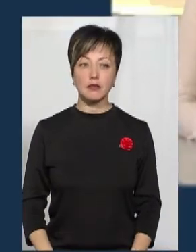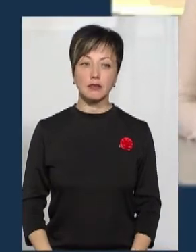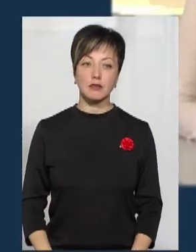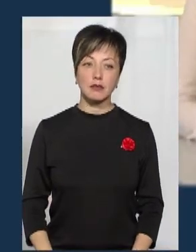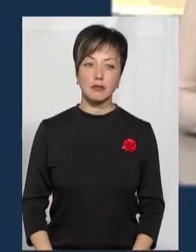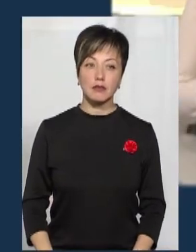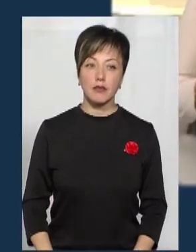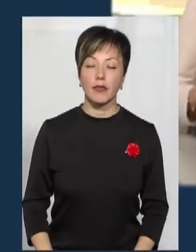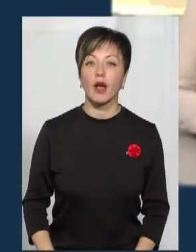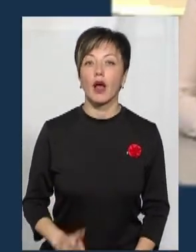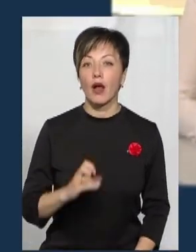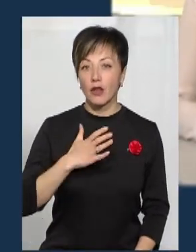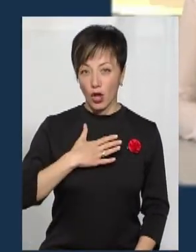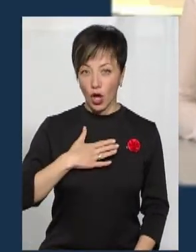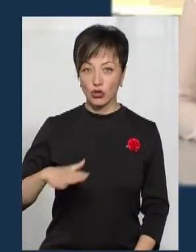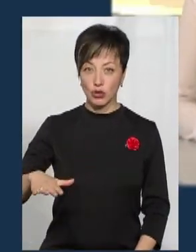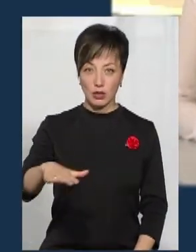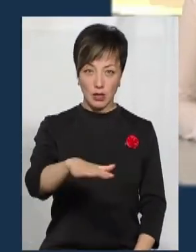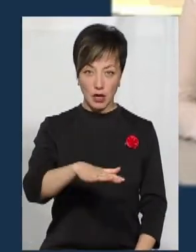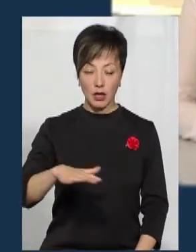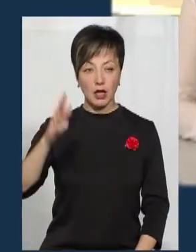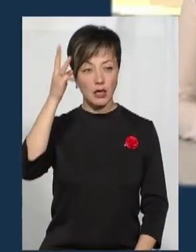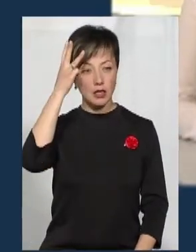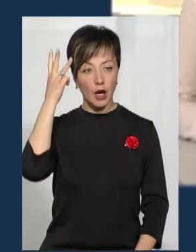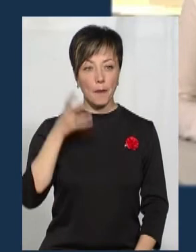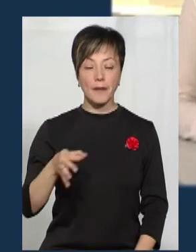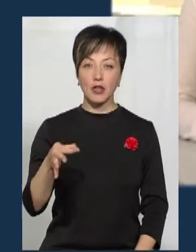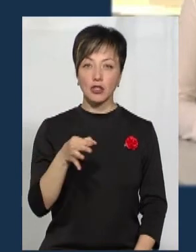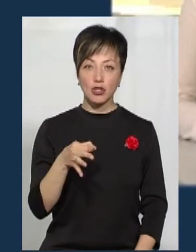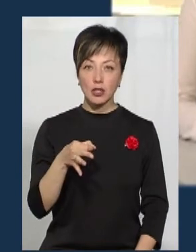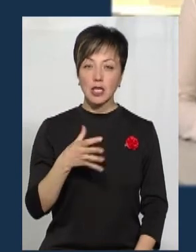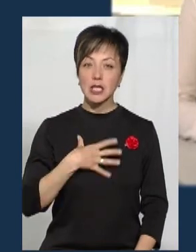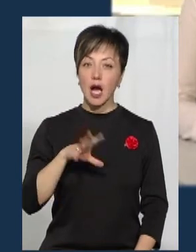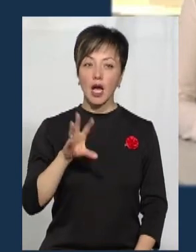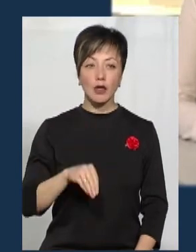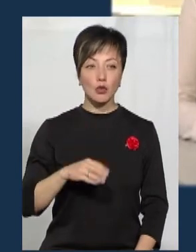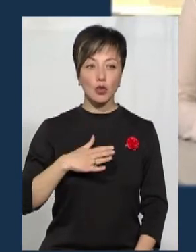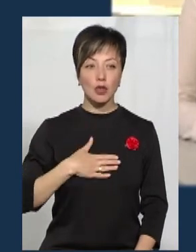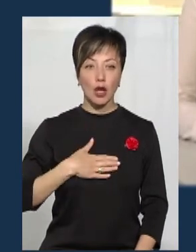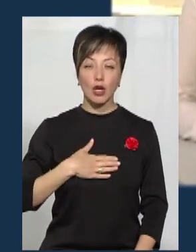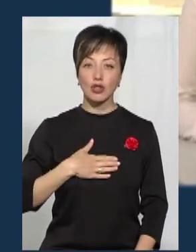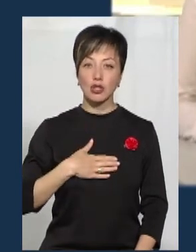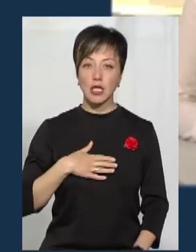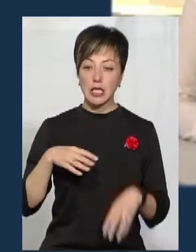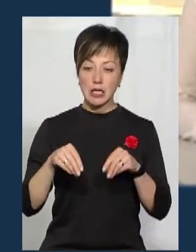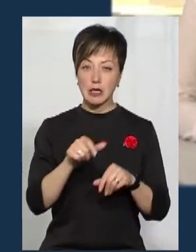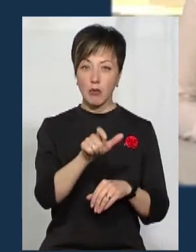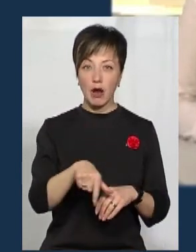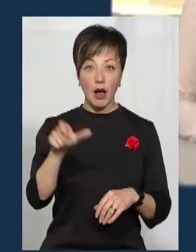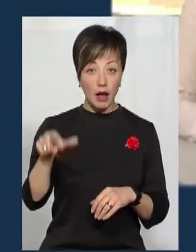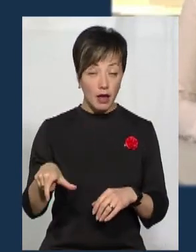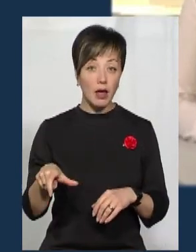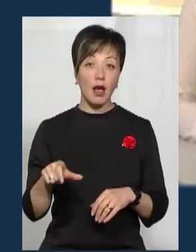На наших теренах, на Хмельниччині, загинули наші земляки, але гинули